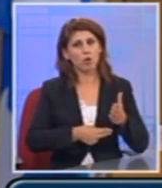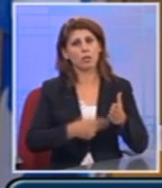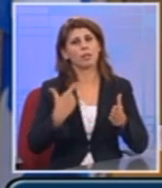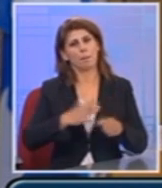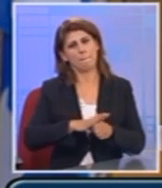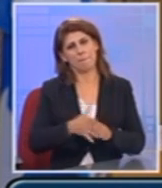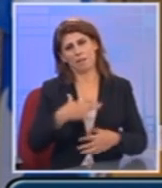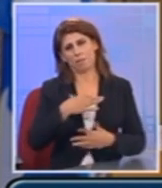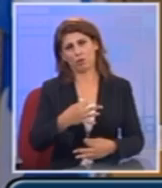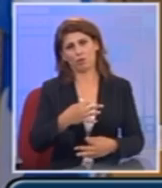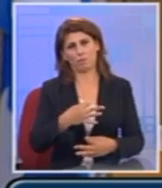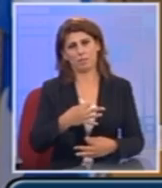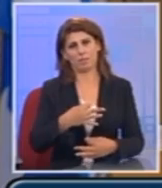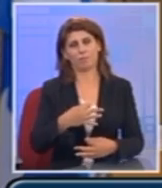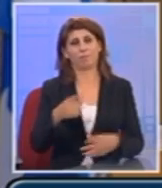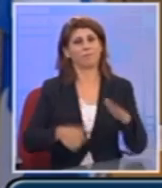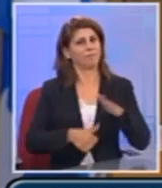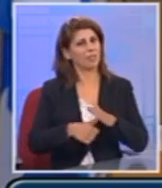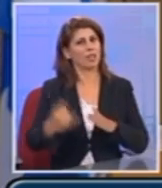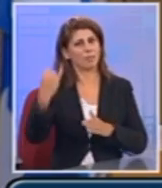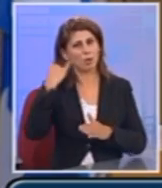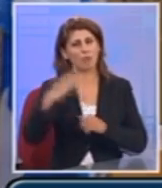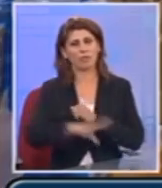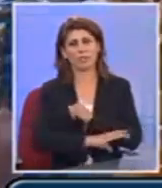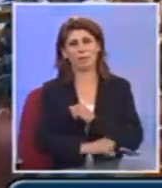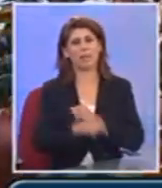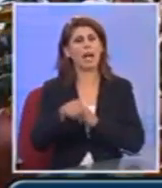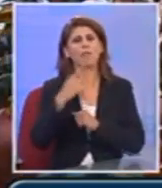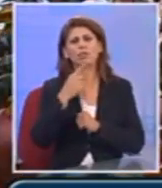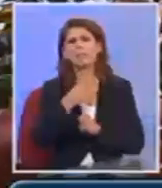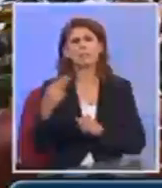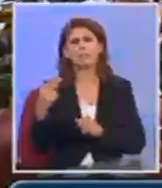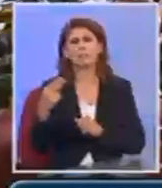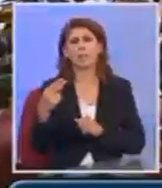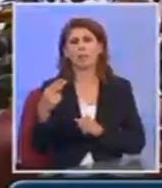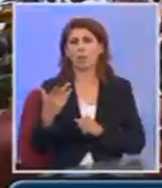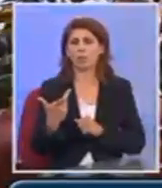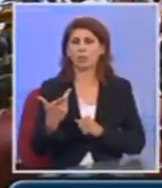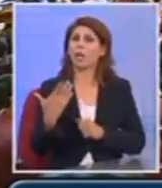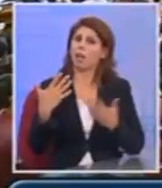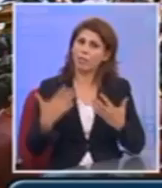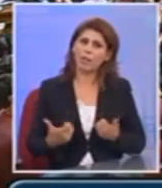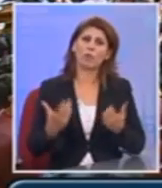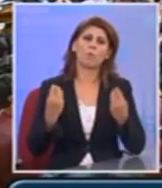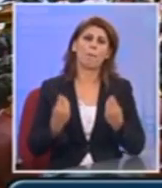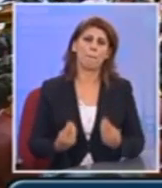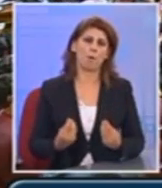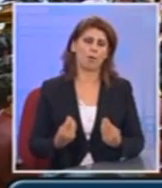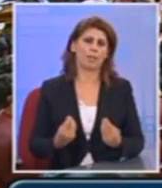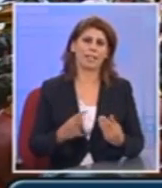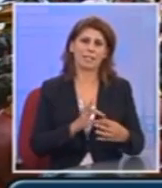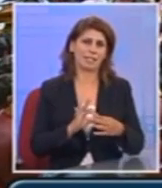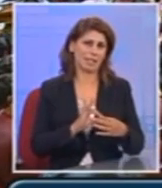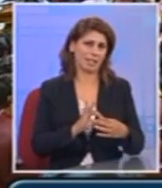πλήρη εκπροσώπηση πρόεδρος αντιπρόεδρος γραμματέας αυτό σημαίνει ότι θα έχουμε και πολύ καλή